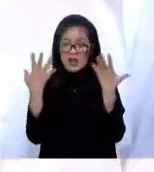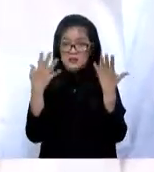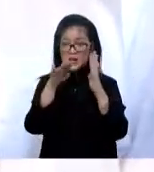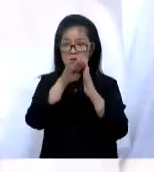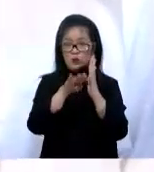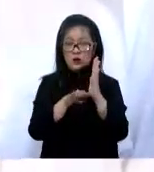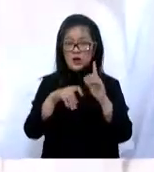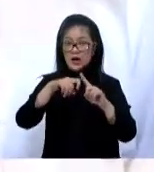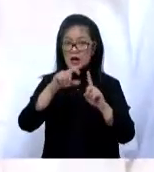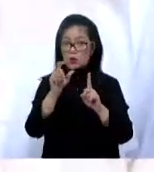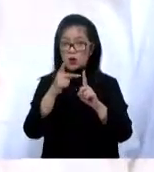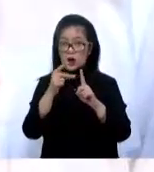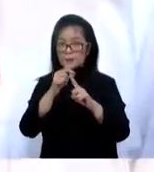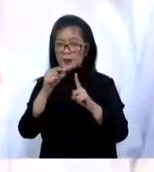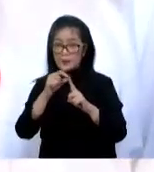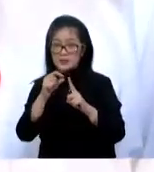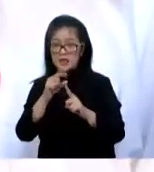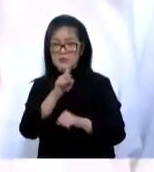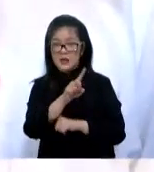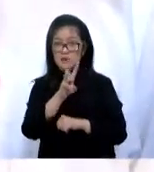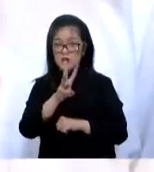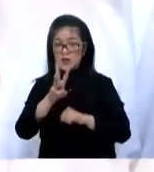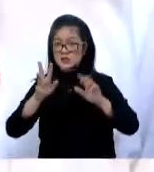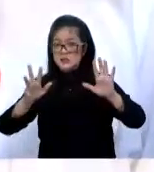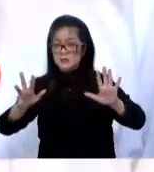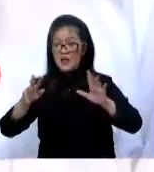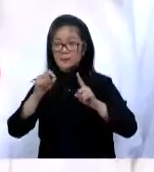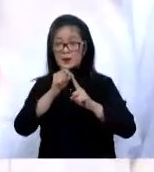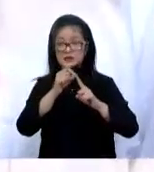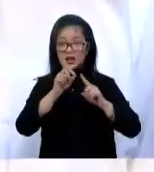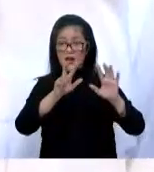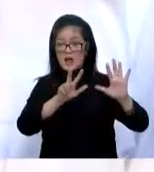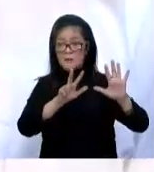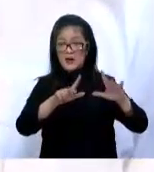138, 139, pasal 8 ayat 3 huruf B KUHAP.